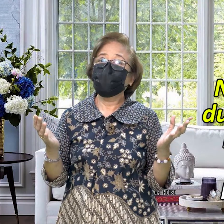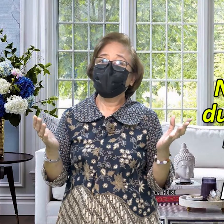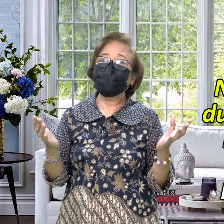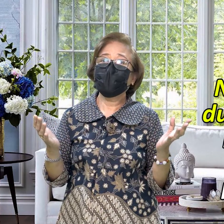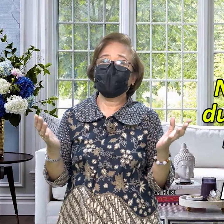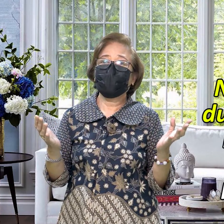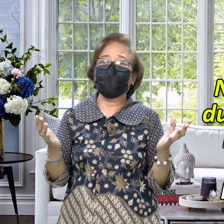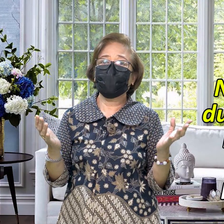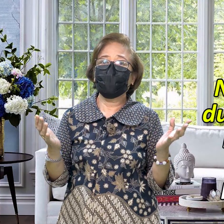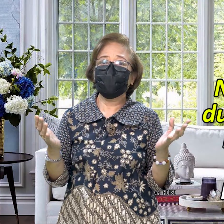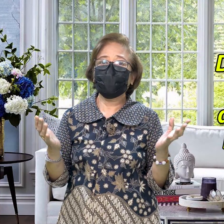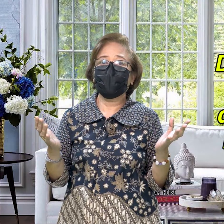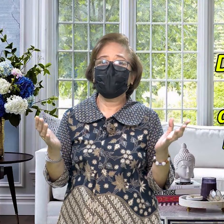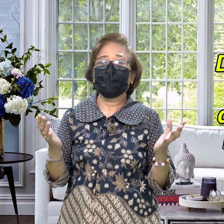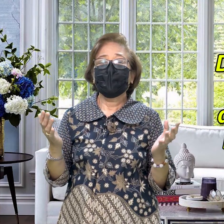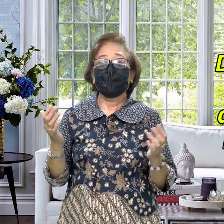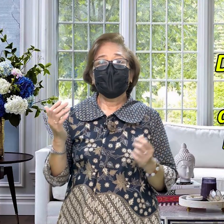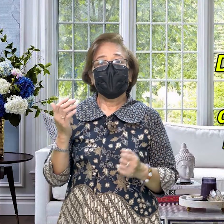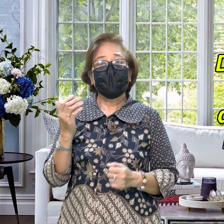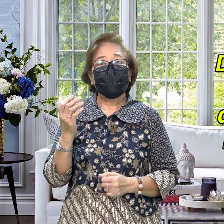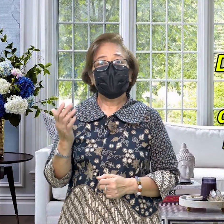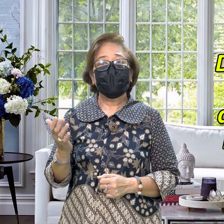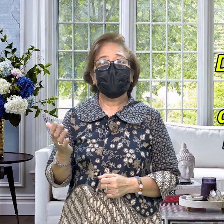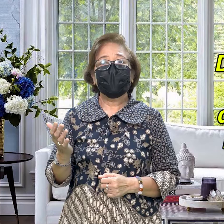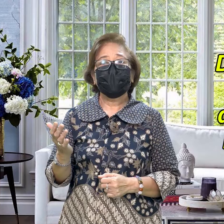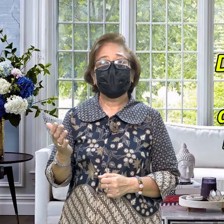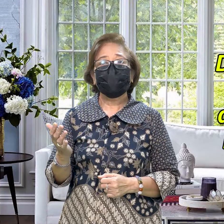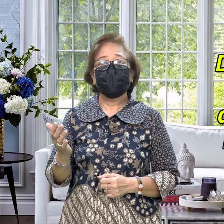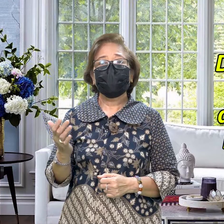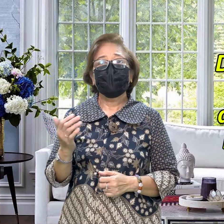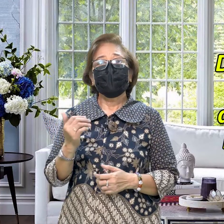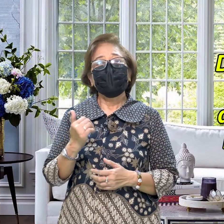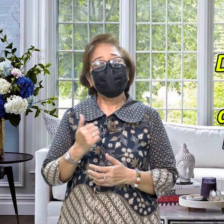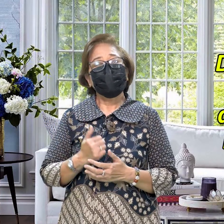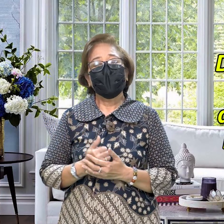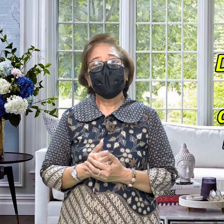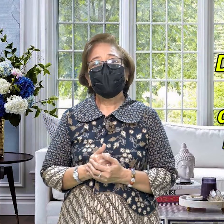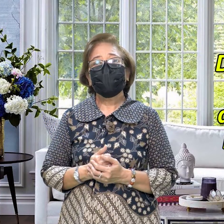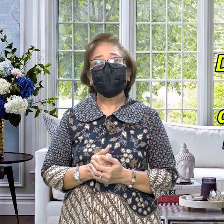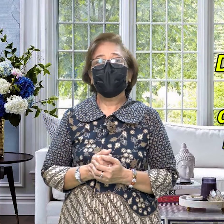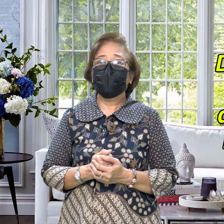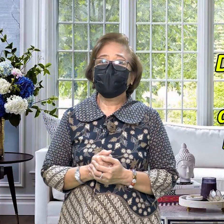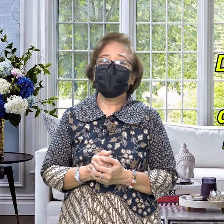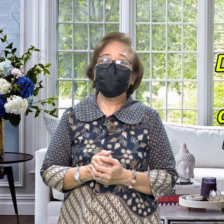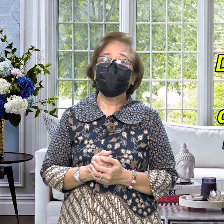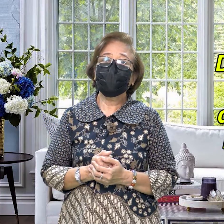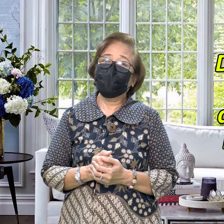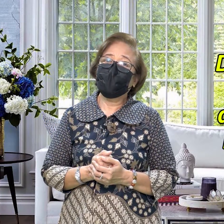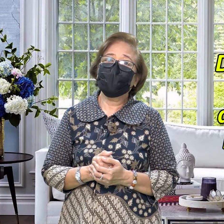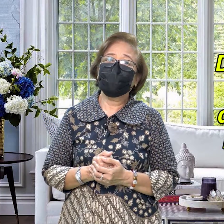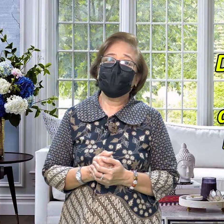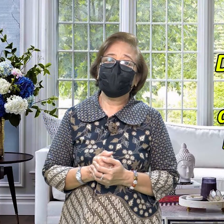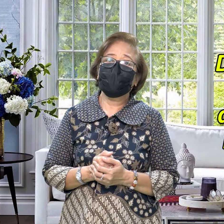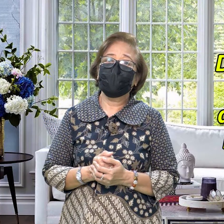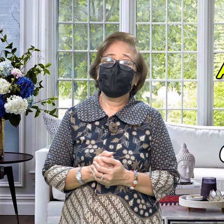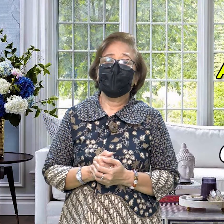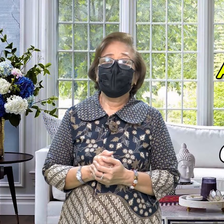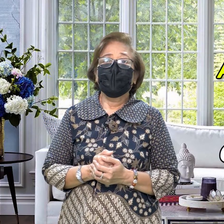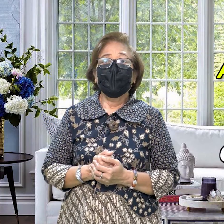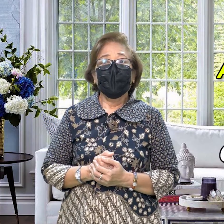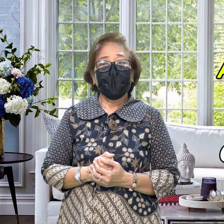Allah, Bapa yang Maha Kuasa, dan dari sana Ia akan datang untuk menghakimi orang yang hidup dan yang